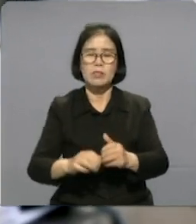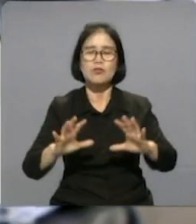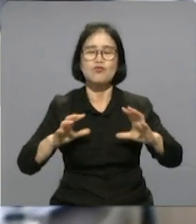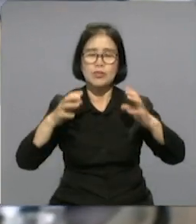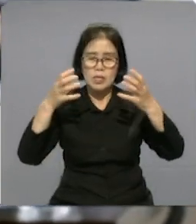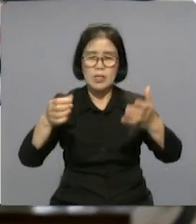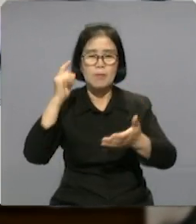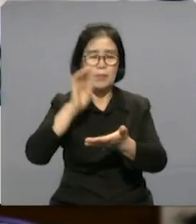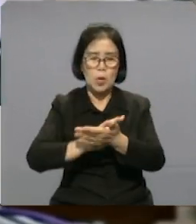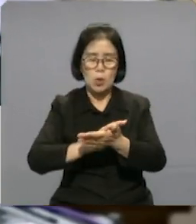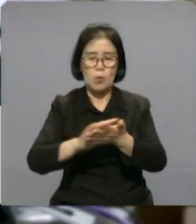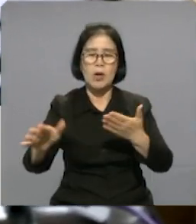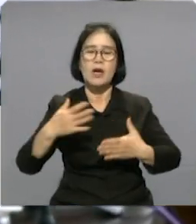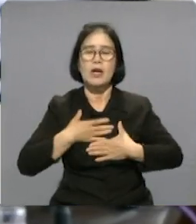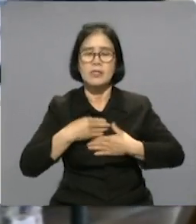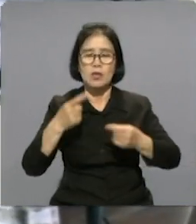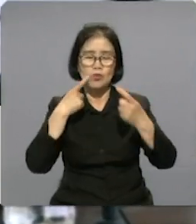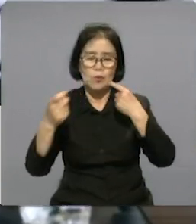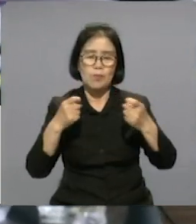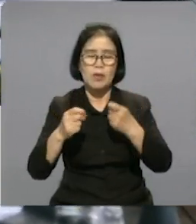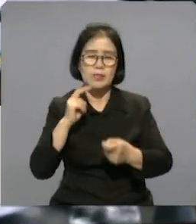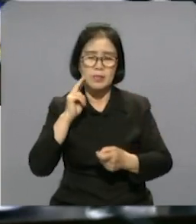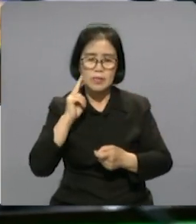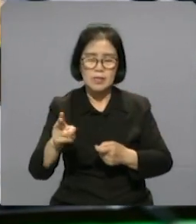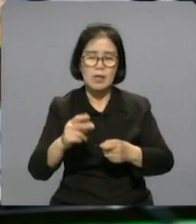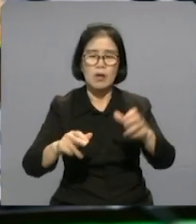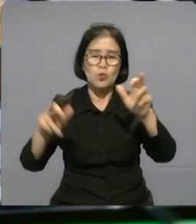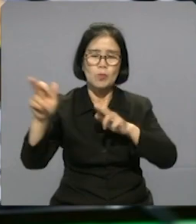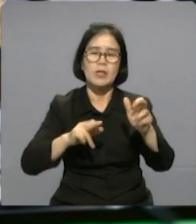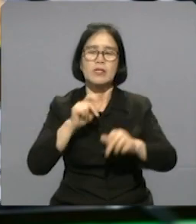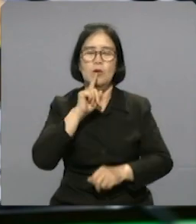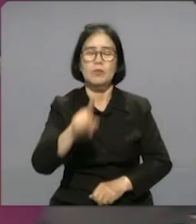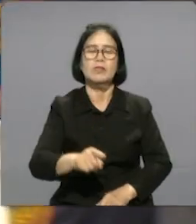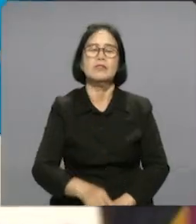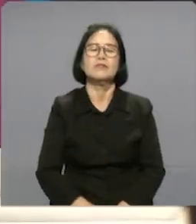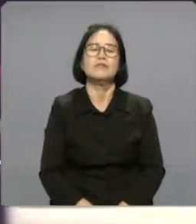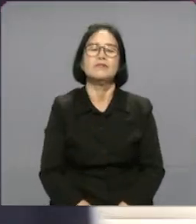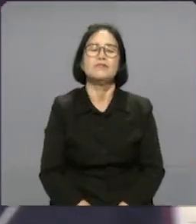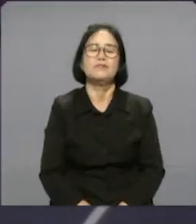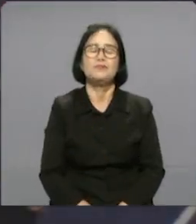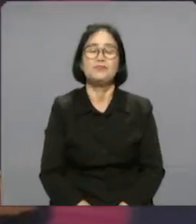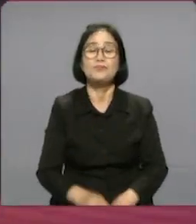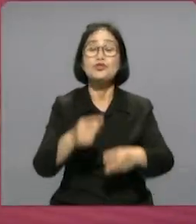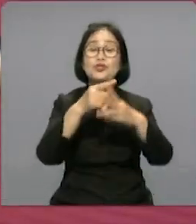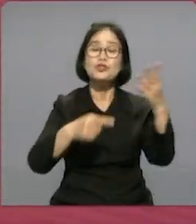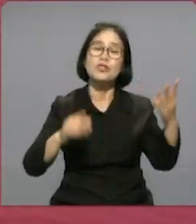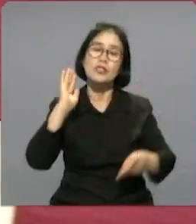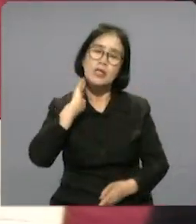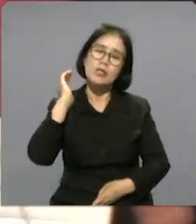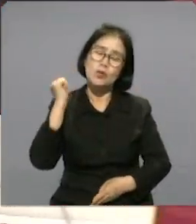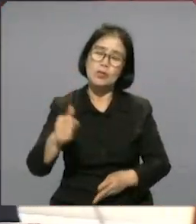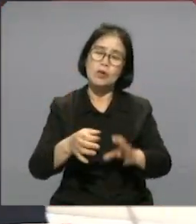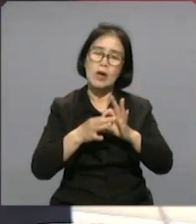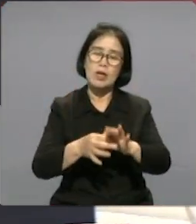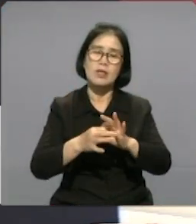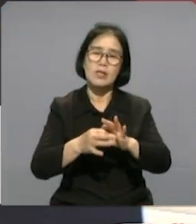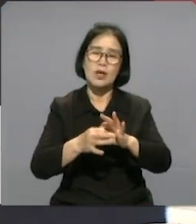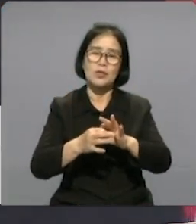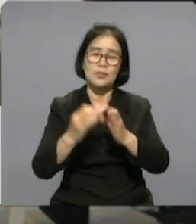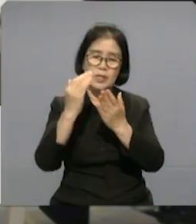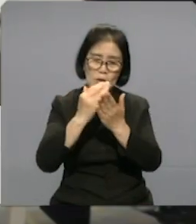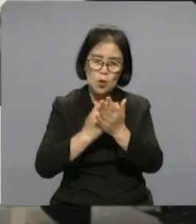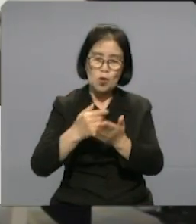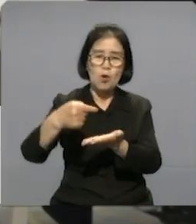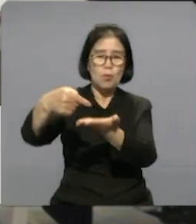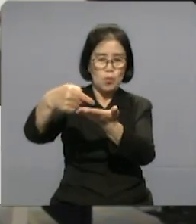국제사회 평화와 안전을 위협하는 심각한 도발이라며 규탄했습니다 윤석열 대통령은 관련 내용을 실시간